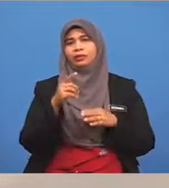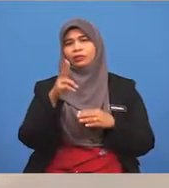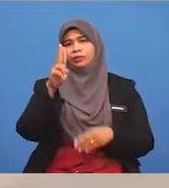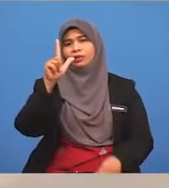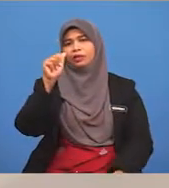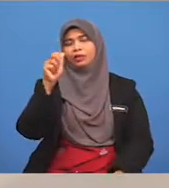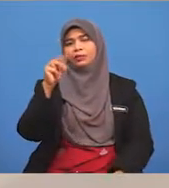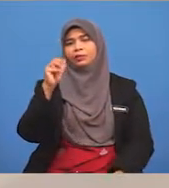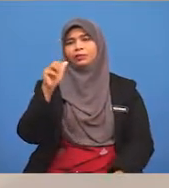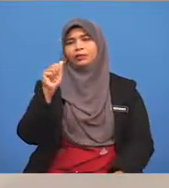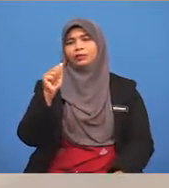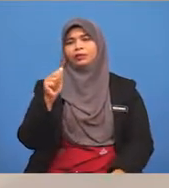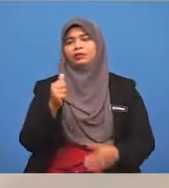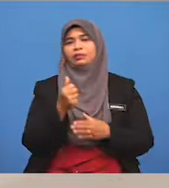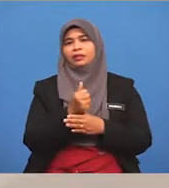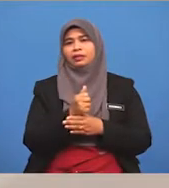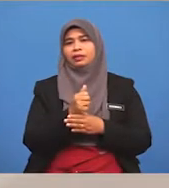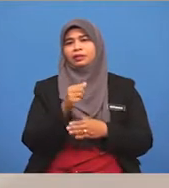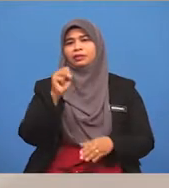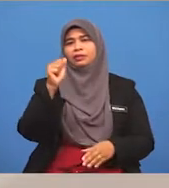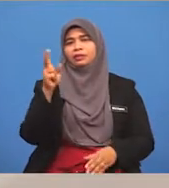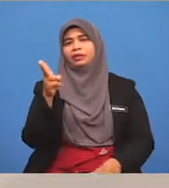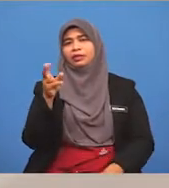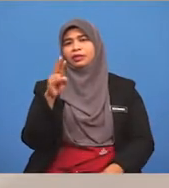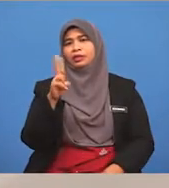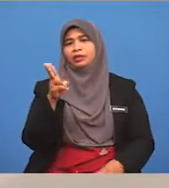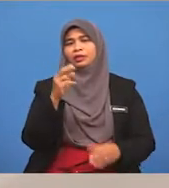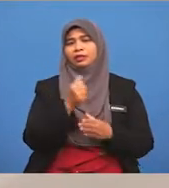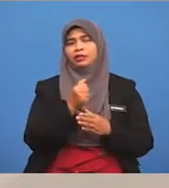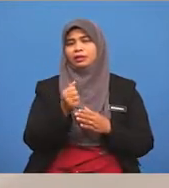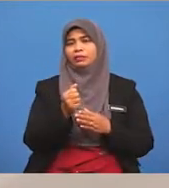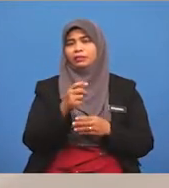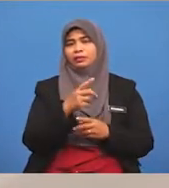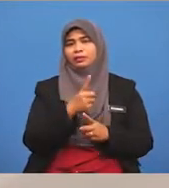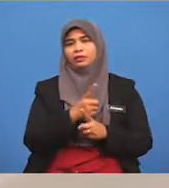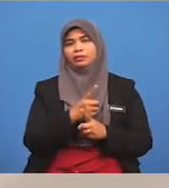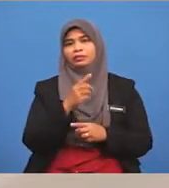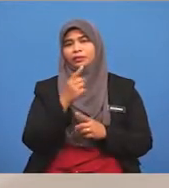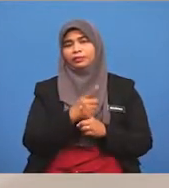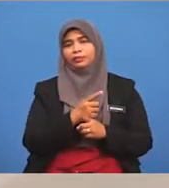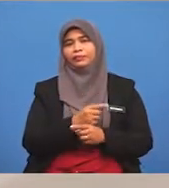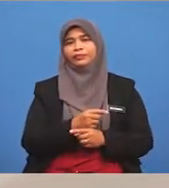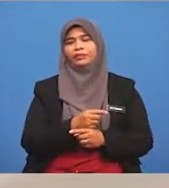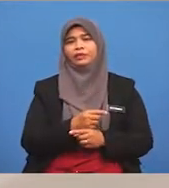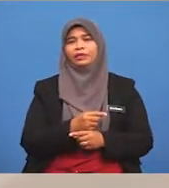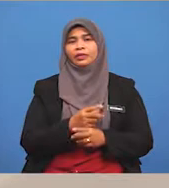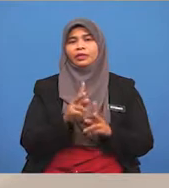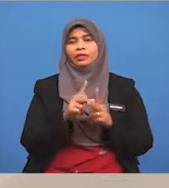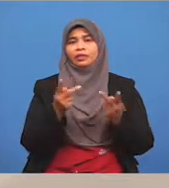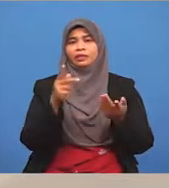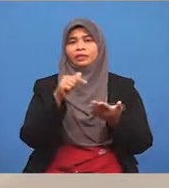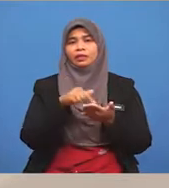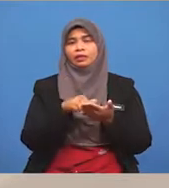sama ada sahih atau sebaliknya. Yang kelima, kitab Sunan An-Nasa'i. Kitab ini